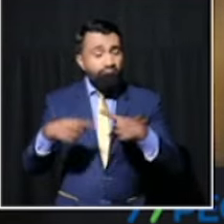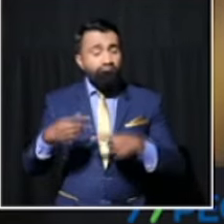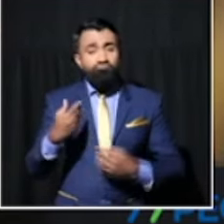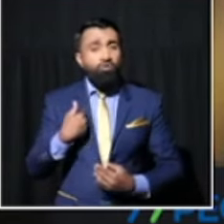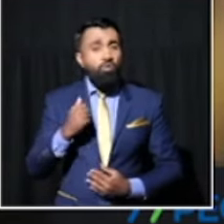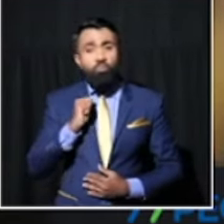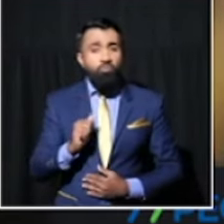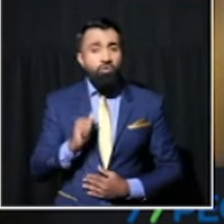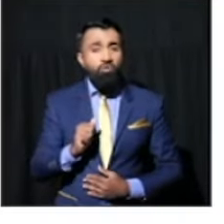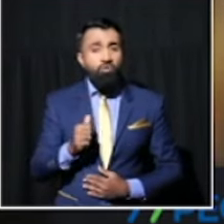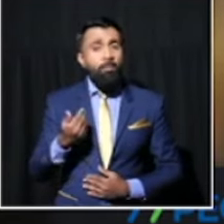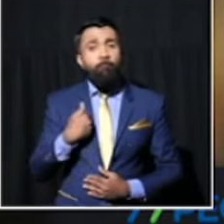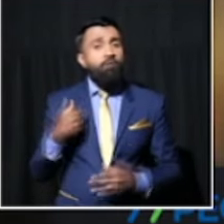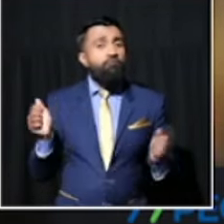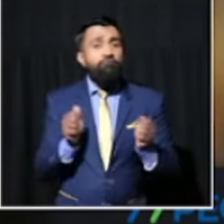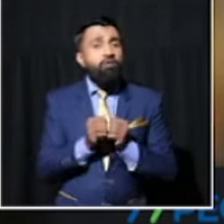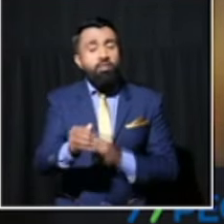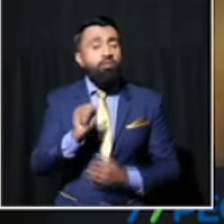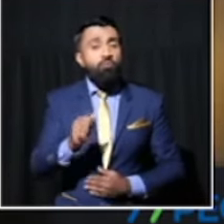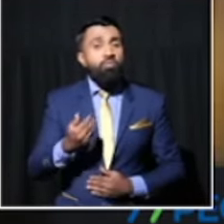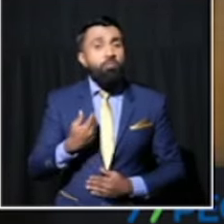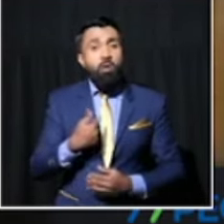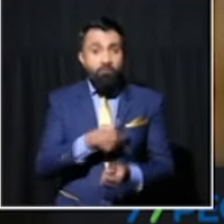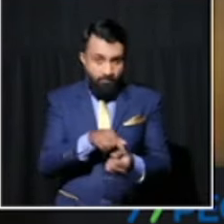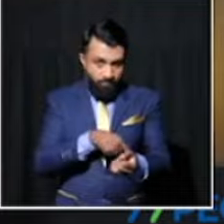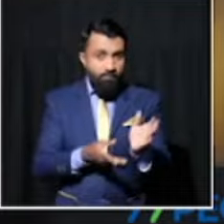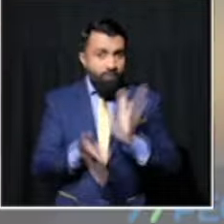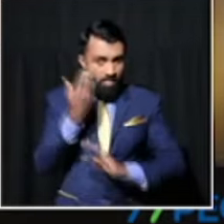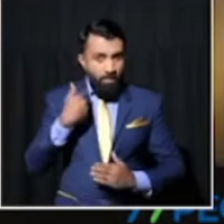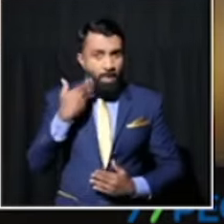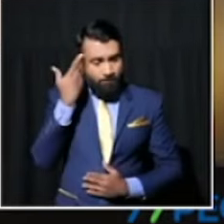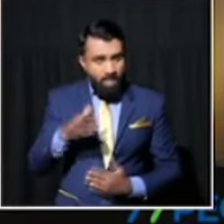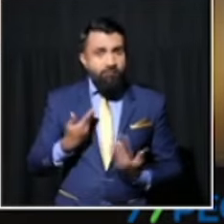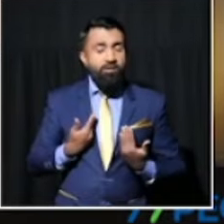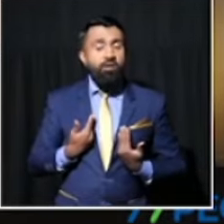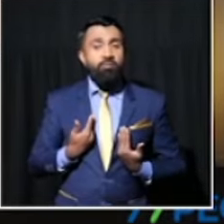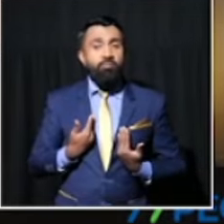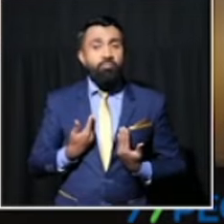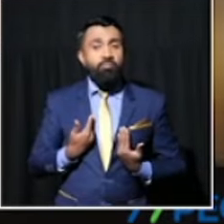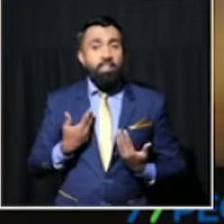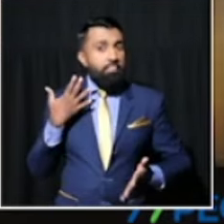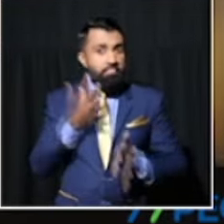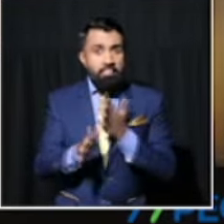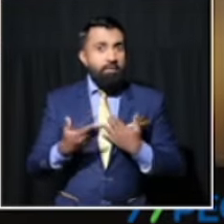මේකේ තත්ත්වය ඇයි මම මේක කරන්නේ මගේ ප්‍රෙෂර් එක වැඩි වෙලා මැරෙන එක තමයි වෙන්නේ මෙහෙම ගිහින් කේන්ති ගන්න එපා ඉච්චරේ